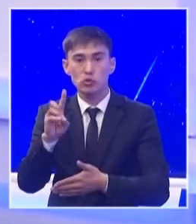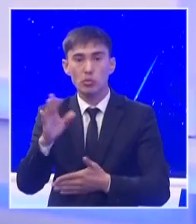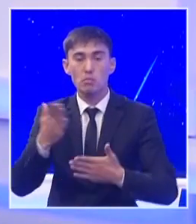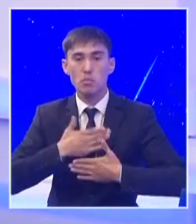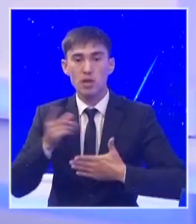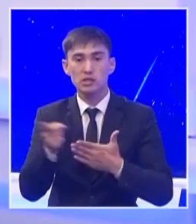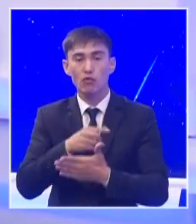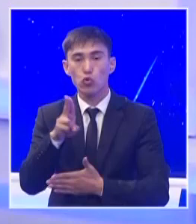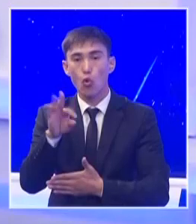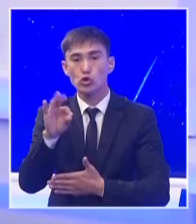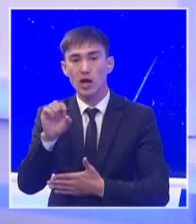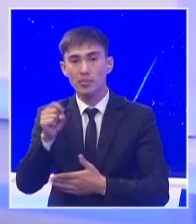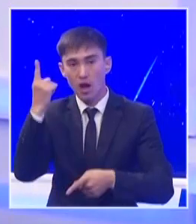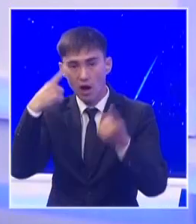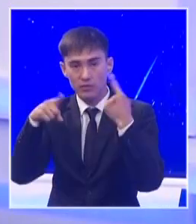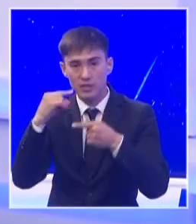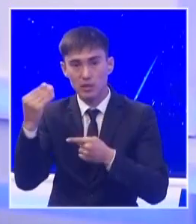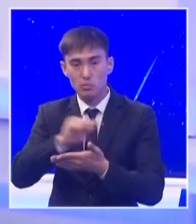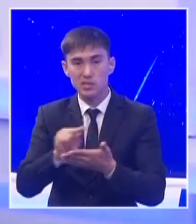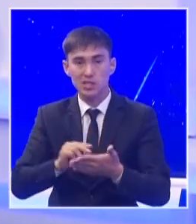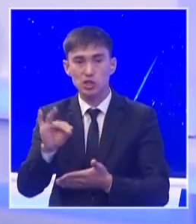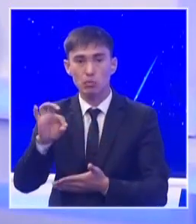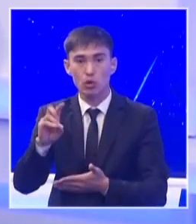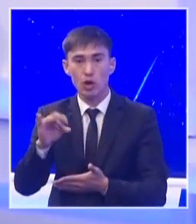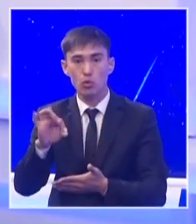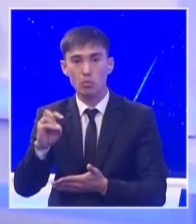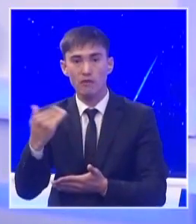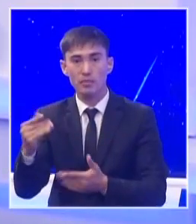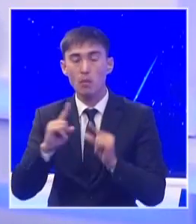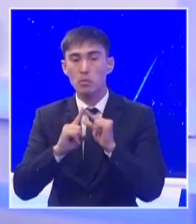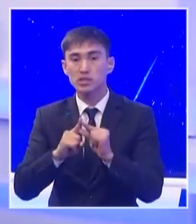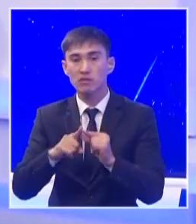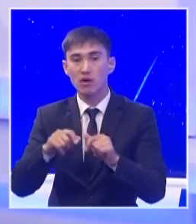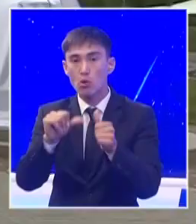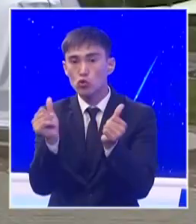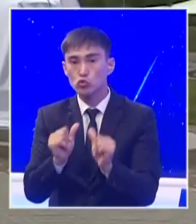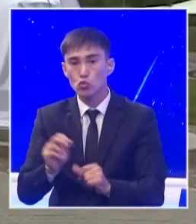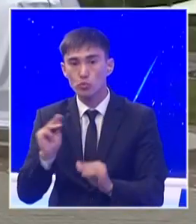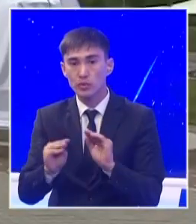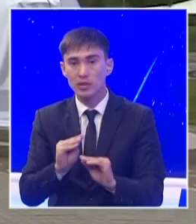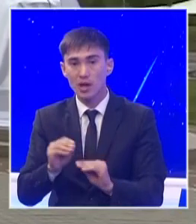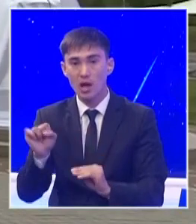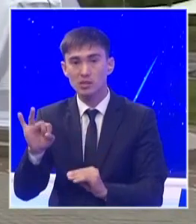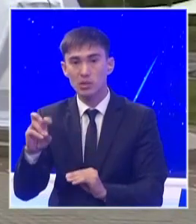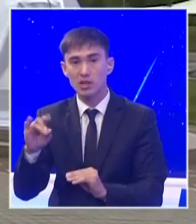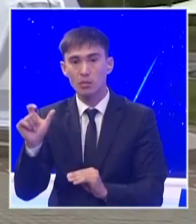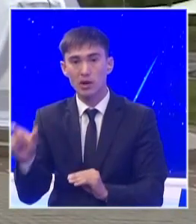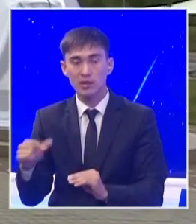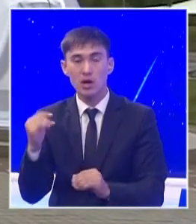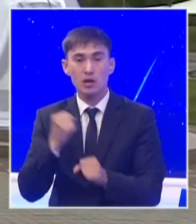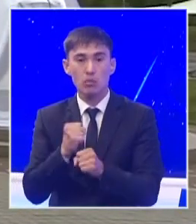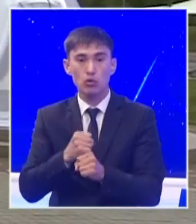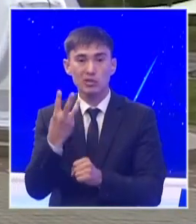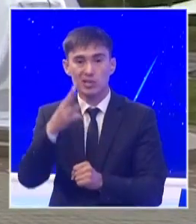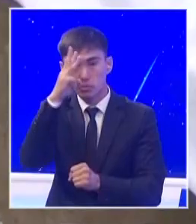«Меня зовут Кожа». Автор идеи – писатель Жанболат Аупаев. По словам скульптора Азамата Талапхана, работа заняла